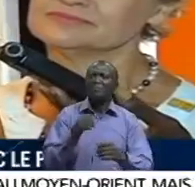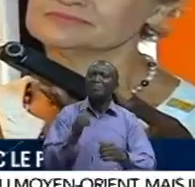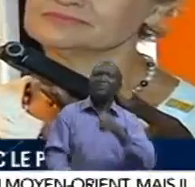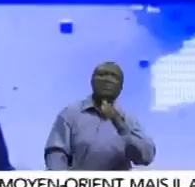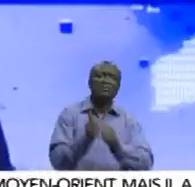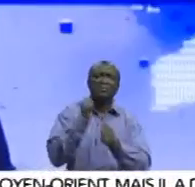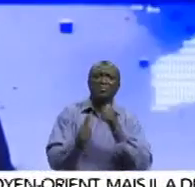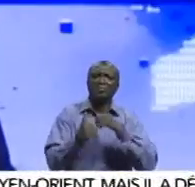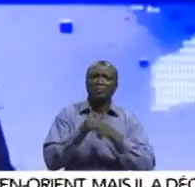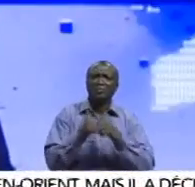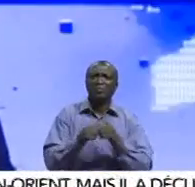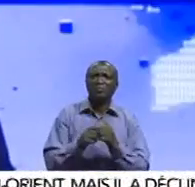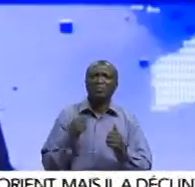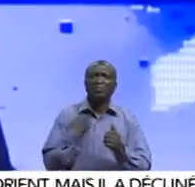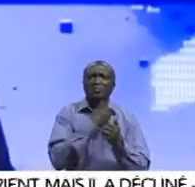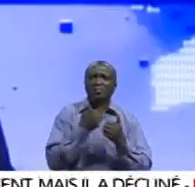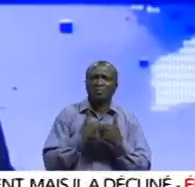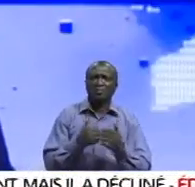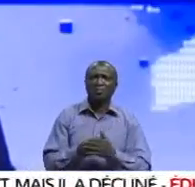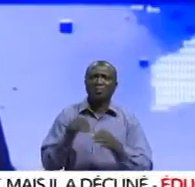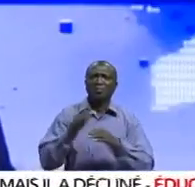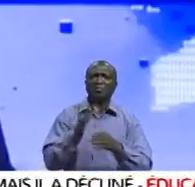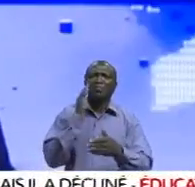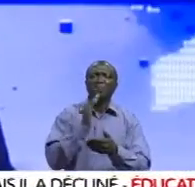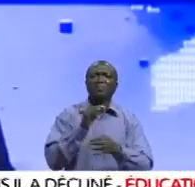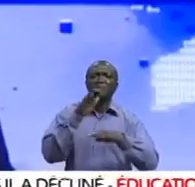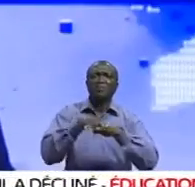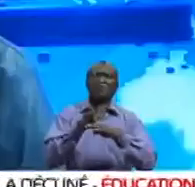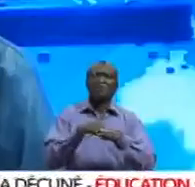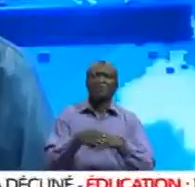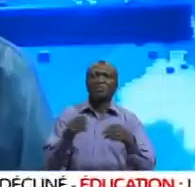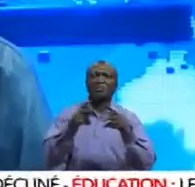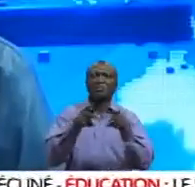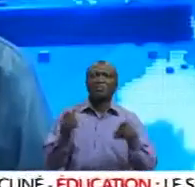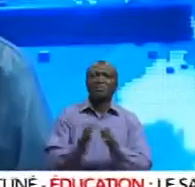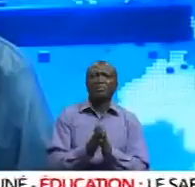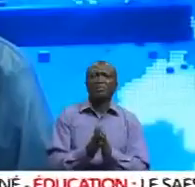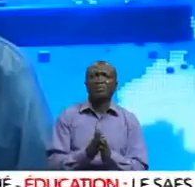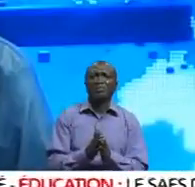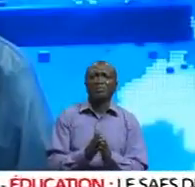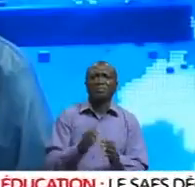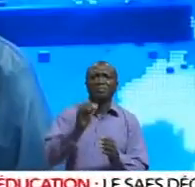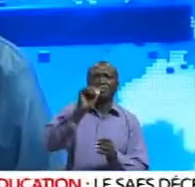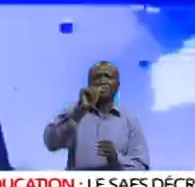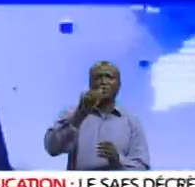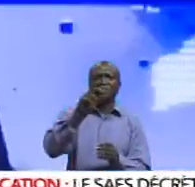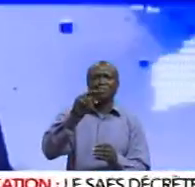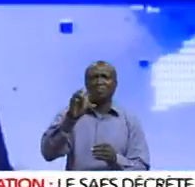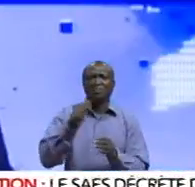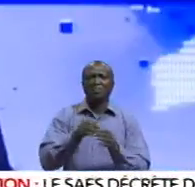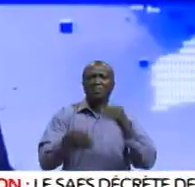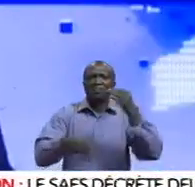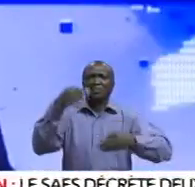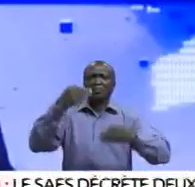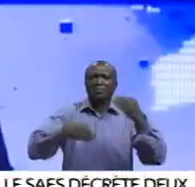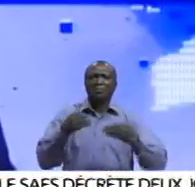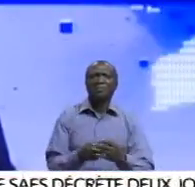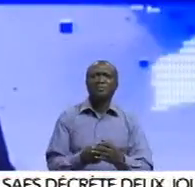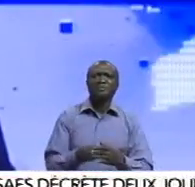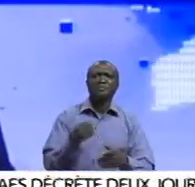rép nous avons avec nous sur ce plateau Abd de amnest internationale qui est également juriste spécialisé des